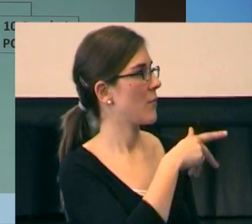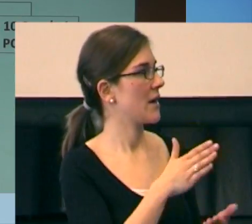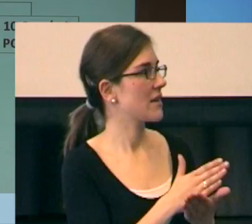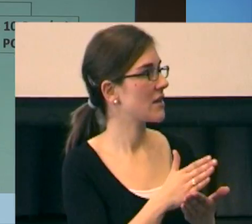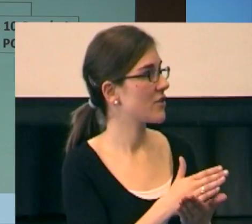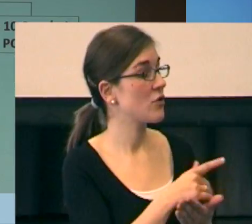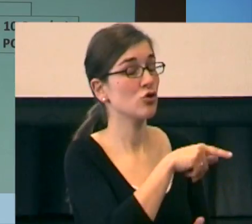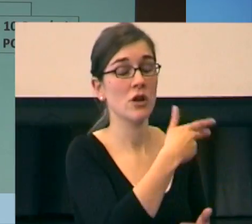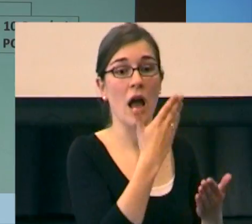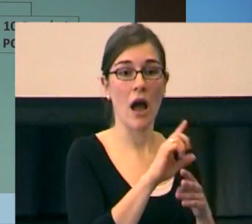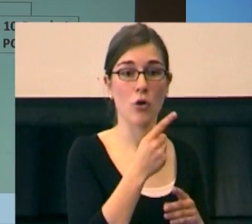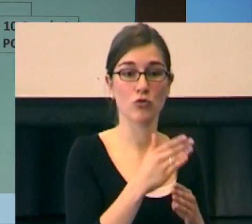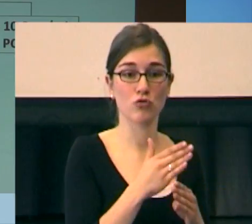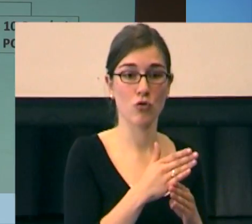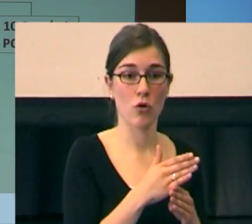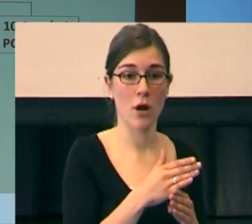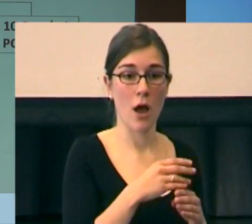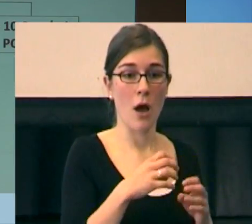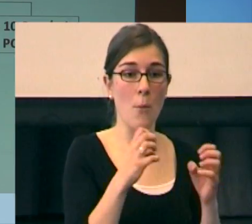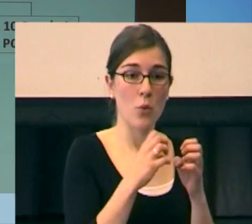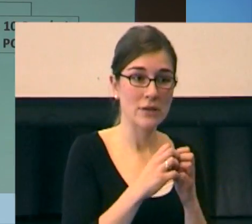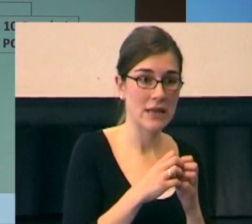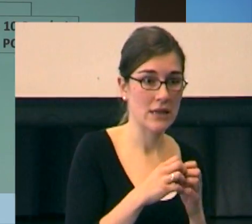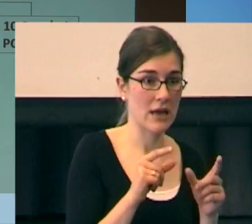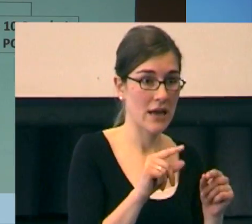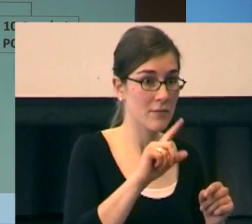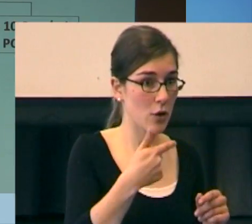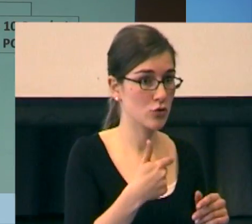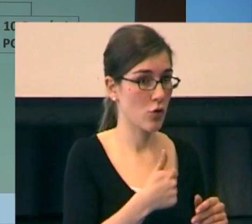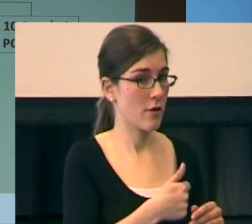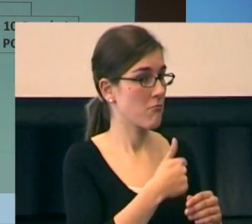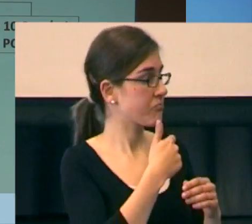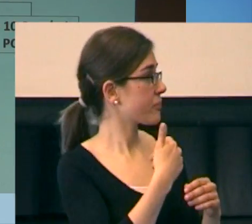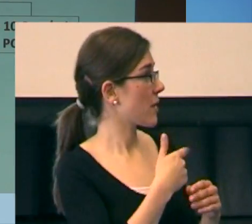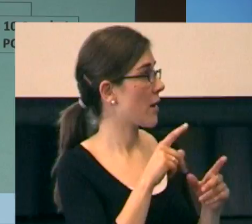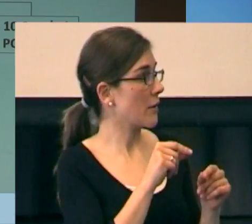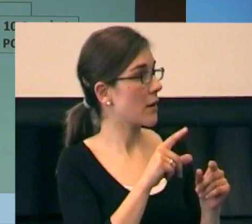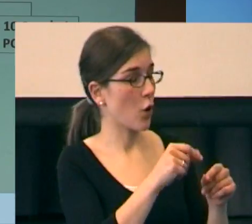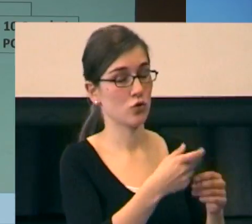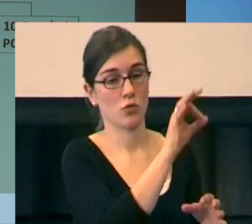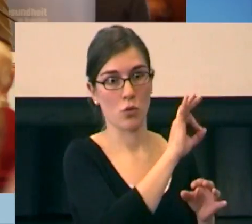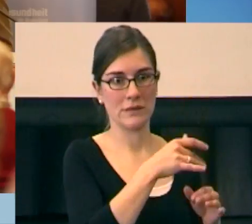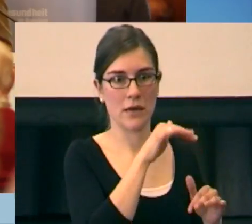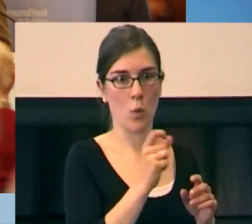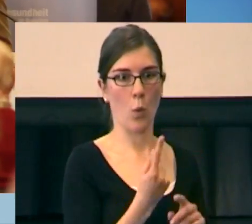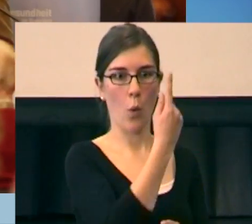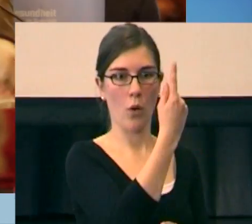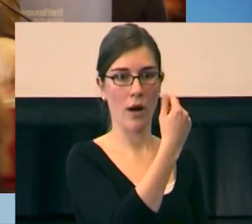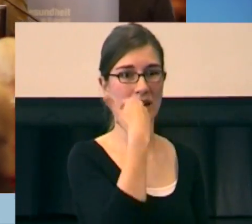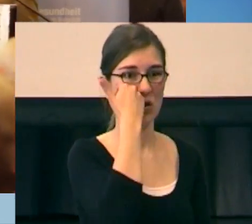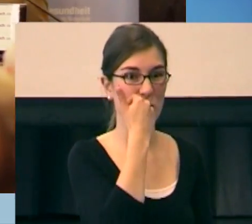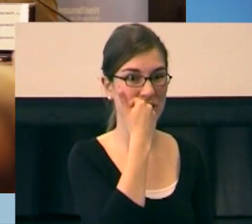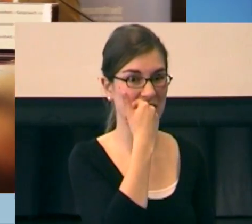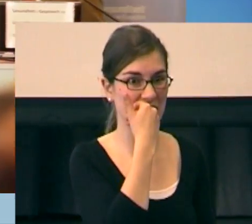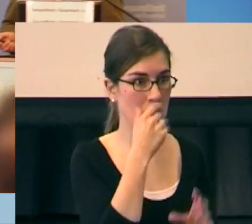liegen wir auch schon bei einer Prostatakrebsrate von 18%. Das heißt also, bitte halten Sie sich nicht an